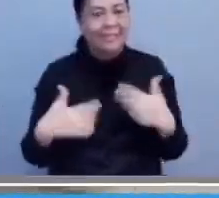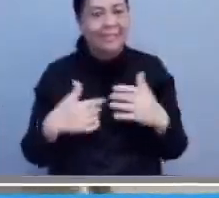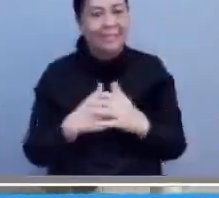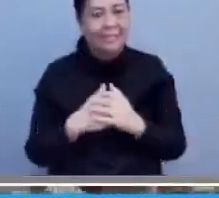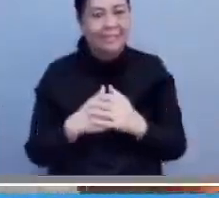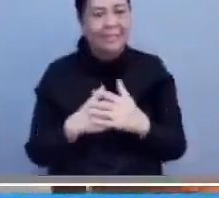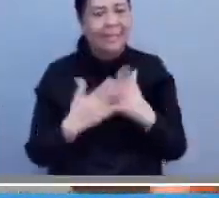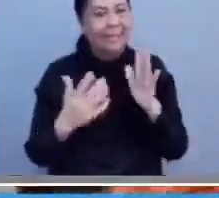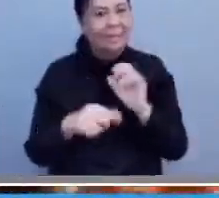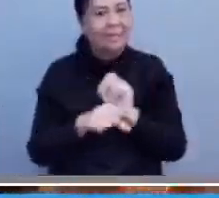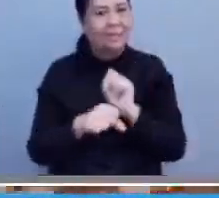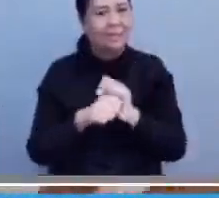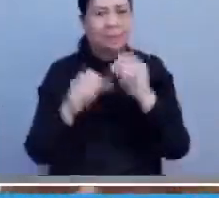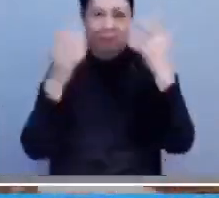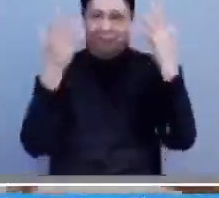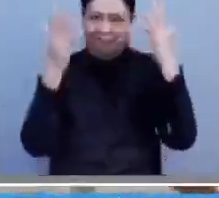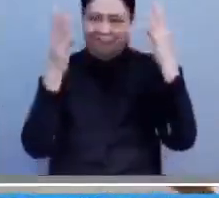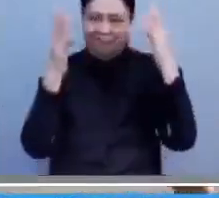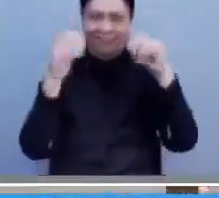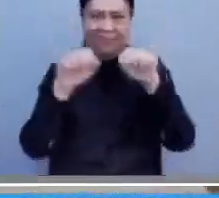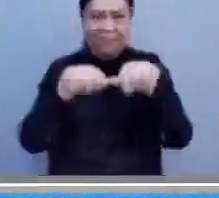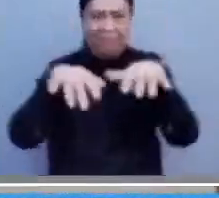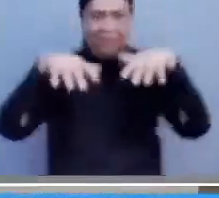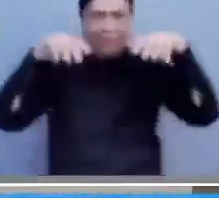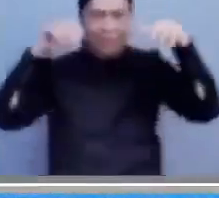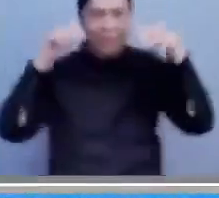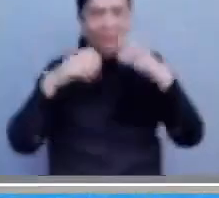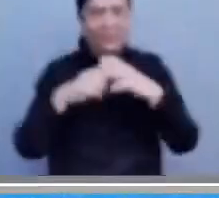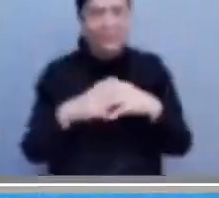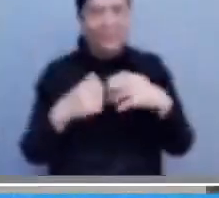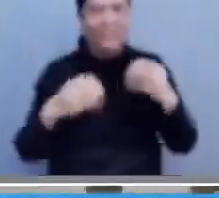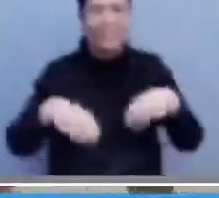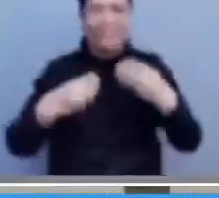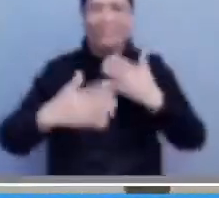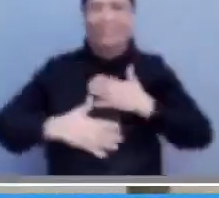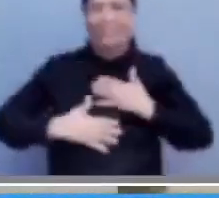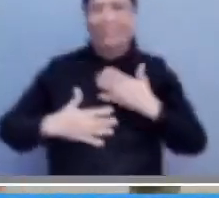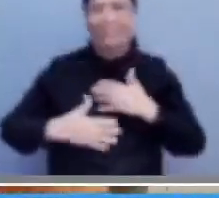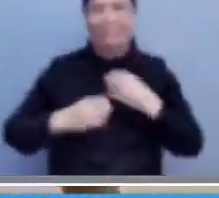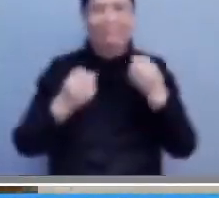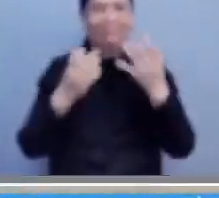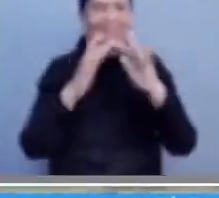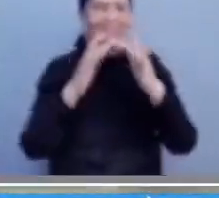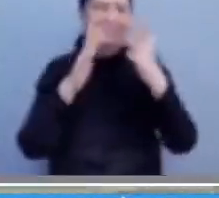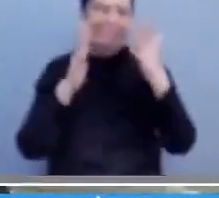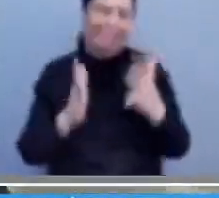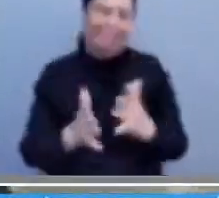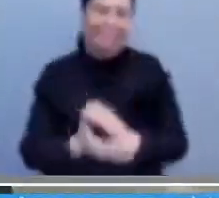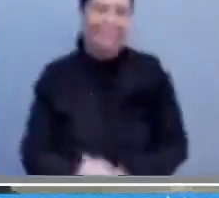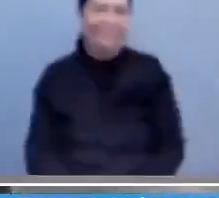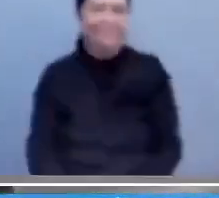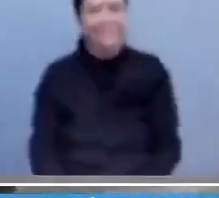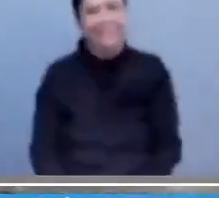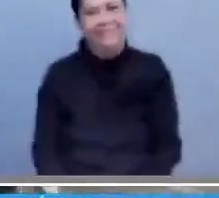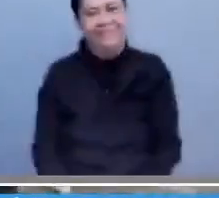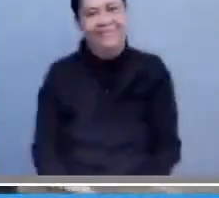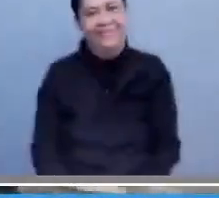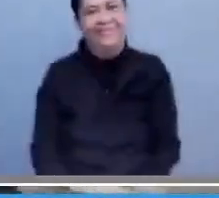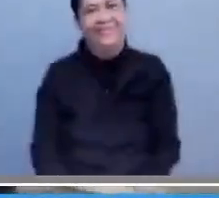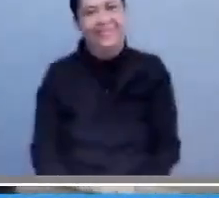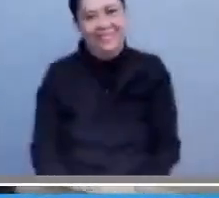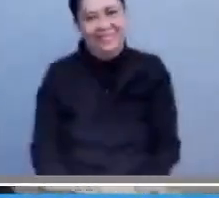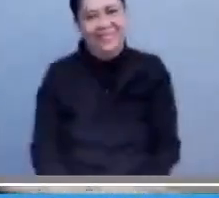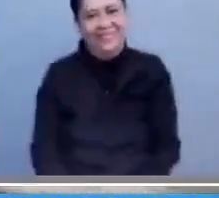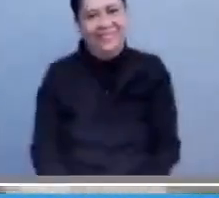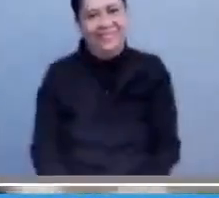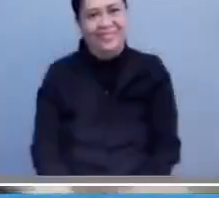abay pinalakpakan naman ng audience at nagpasaya ng libo-libong netizens. Ayan, oko ni, shall we